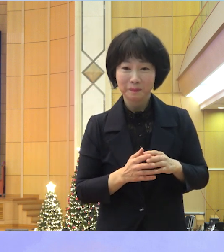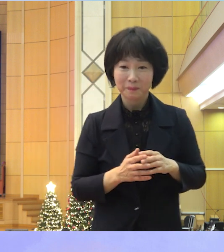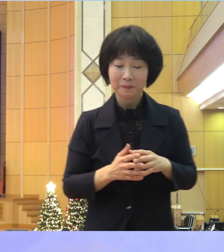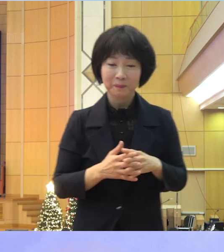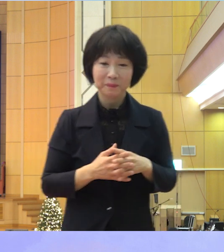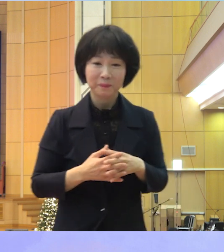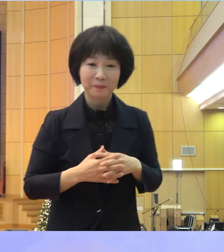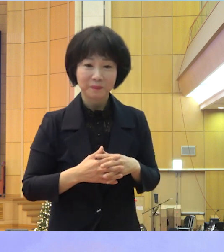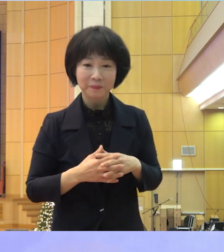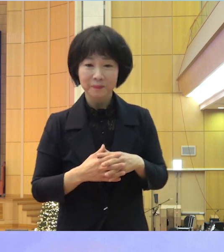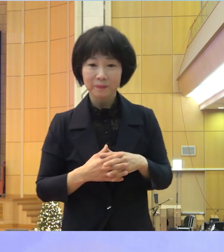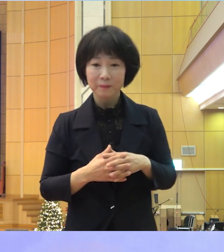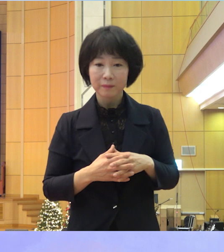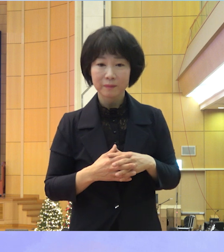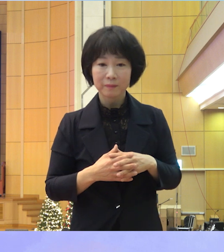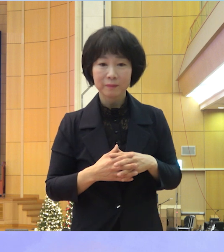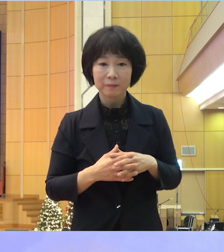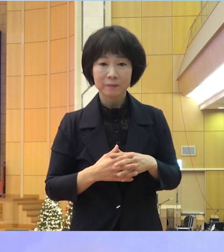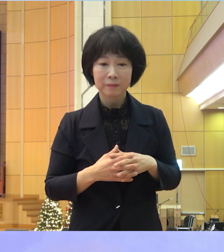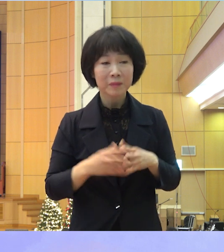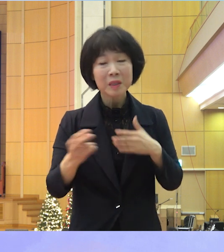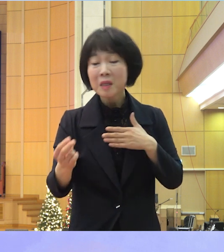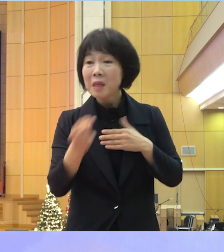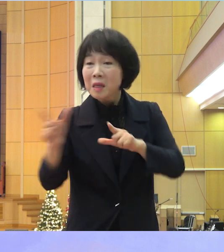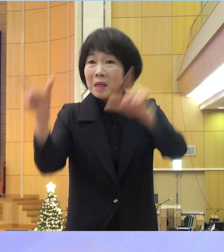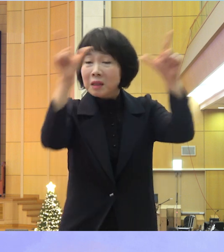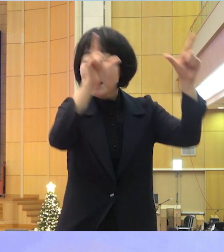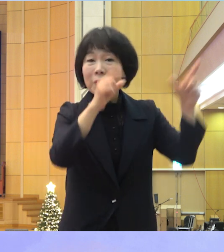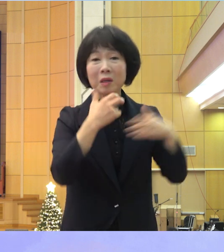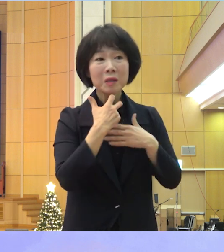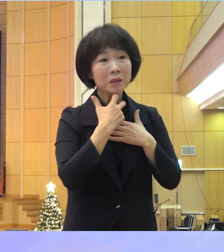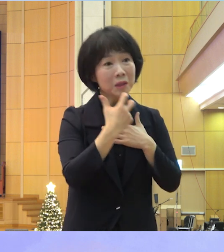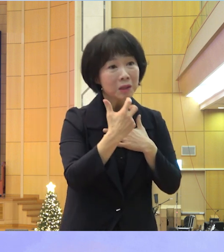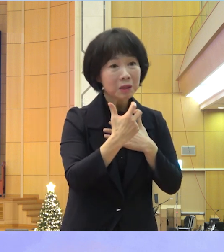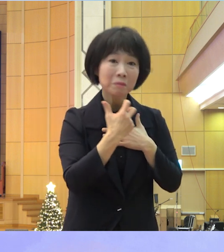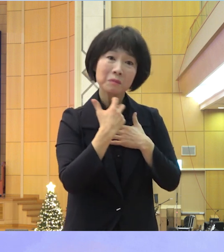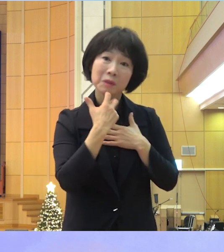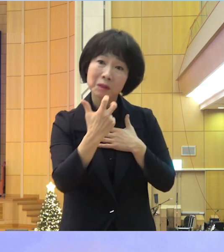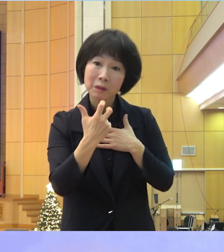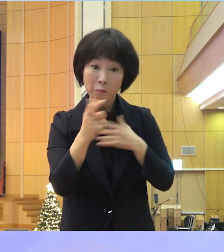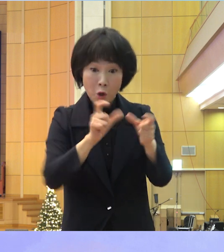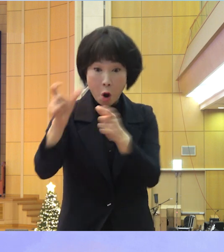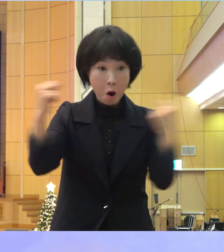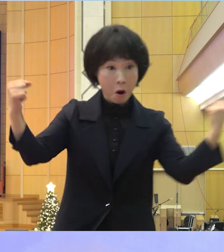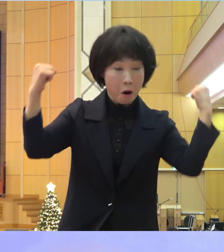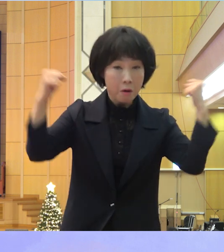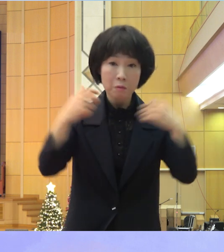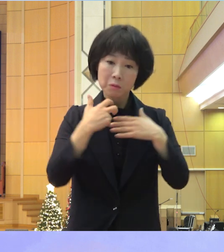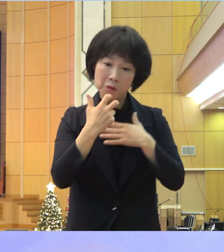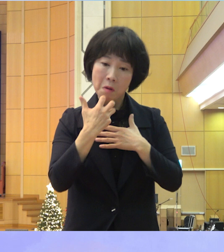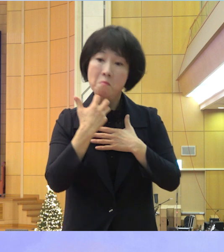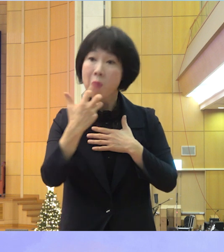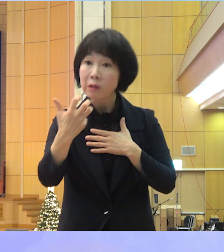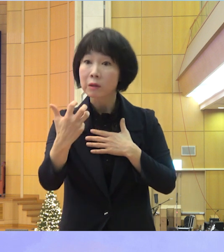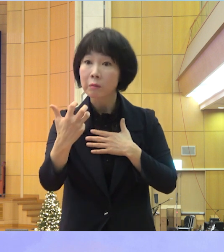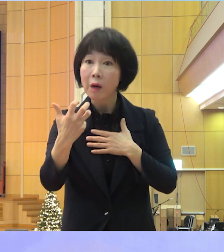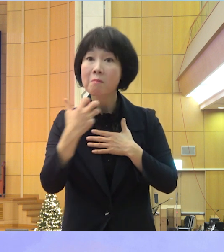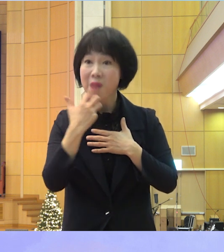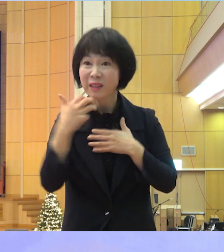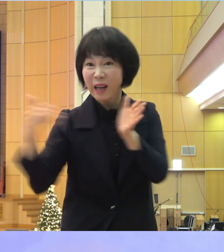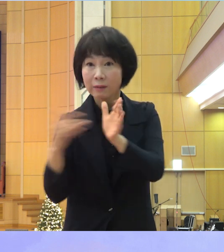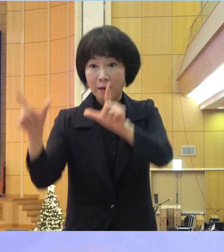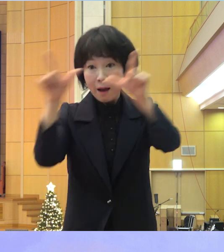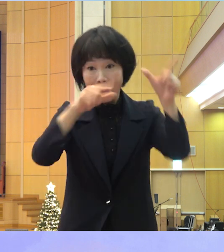넘어가야지. 그 연수의 자랑은, 그럼 70을 살고 또는 80까지 살았다